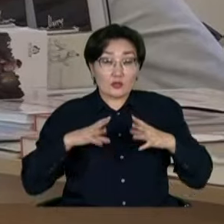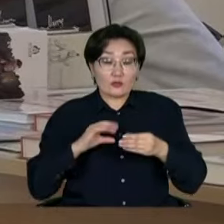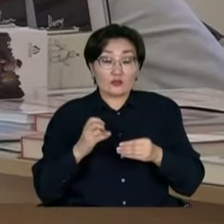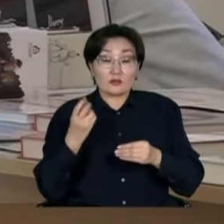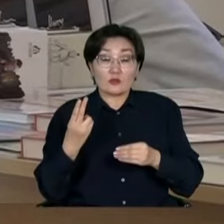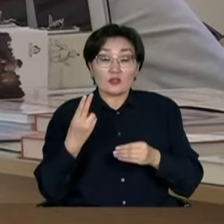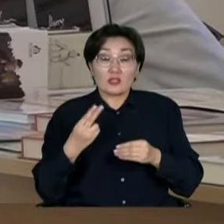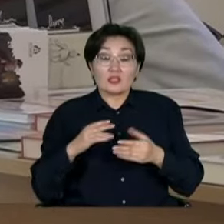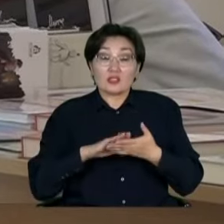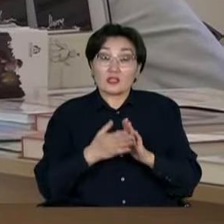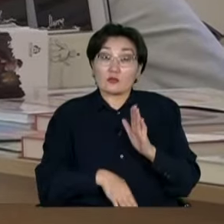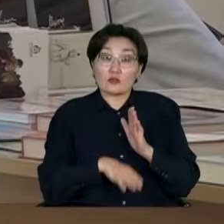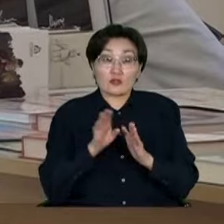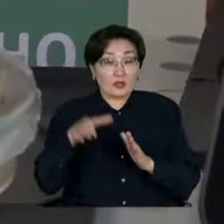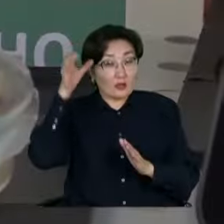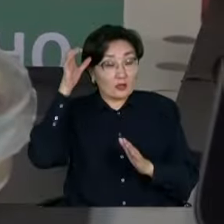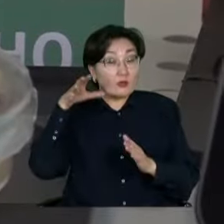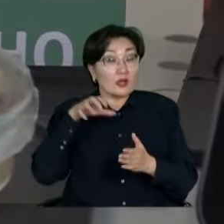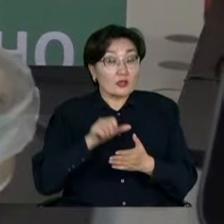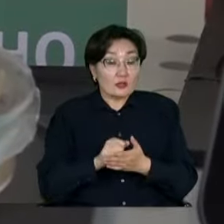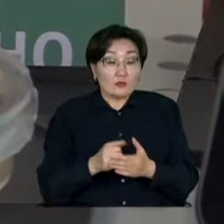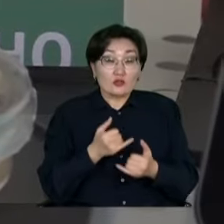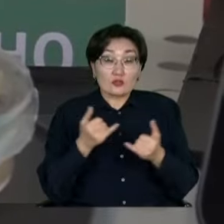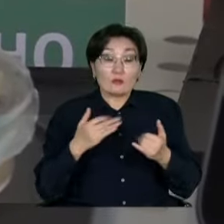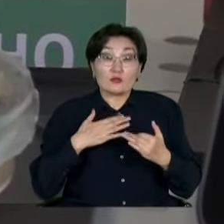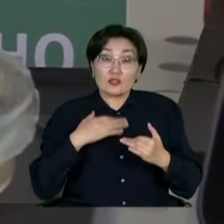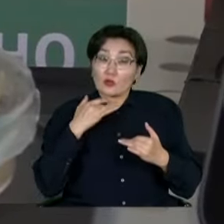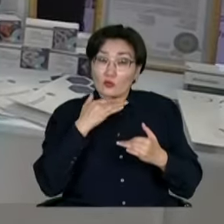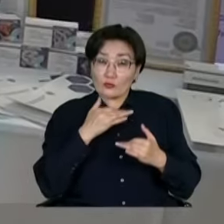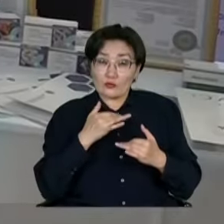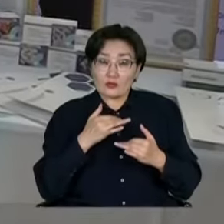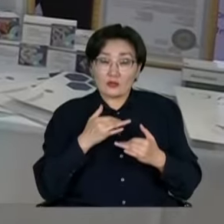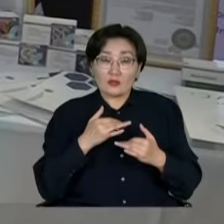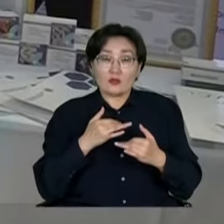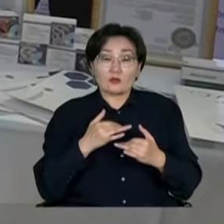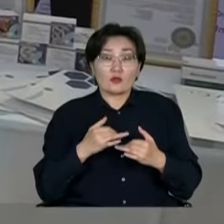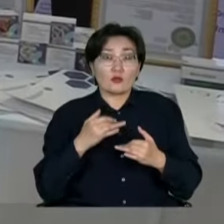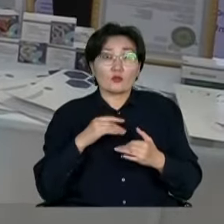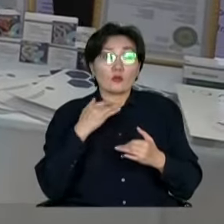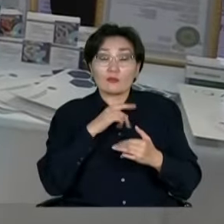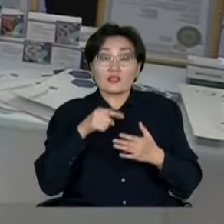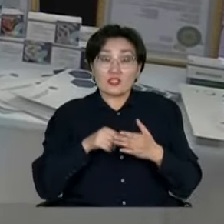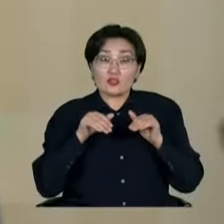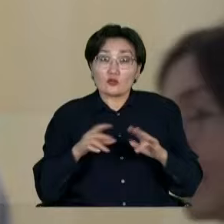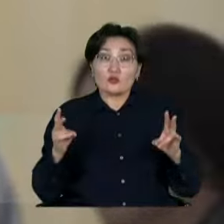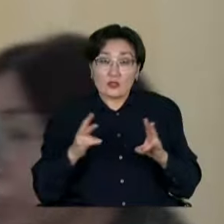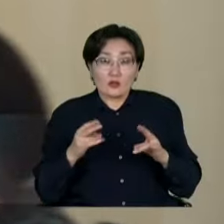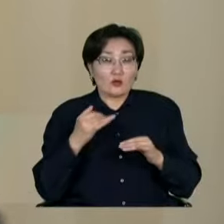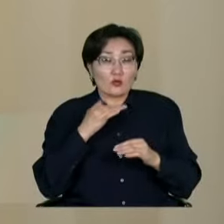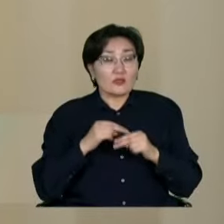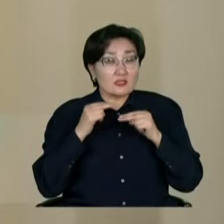рухани әл-ауқатын арттыру үшін, ғылыммен айланысу үшін бізде әлде де көп назар аударылу керек, әлде де